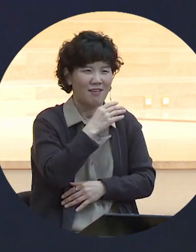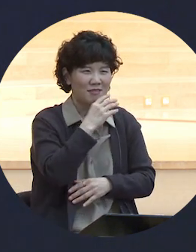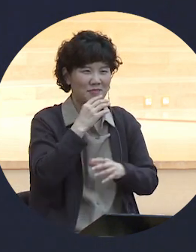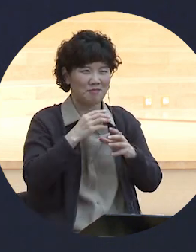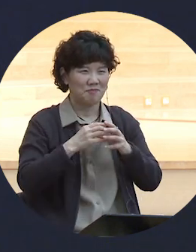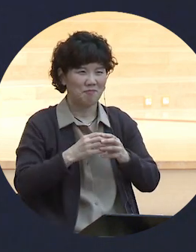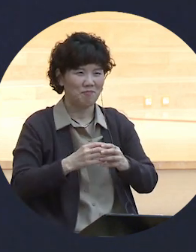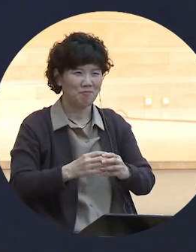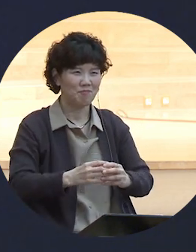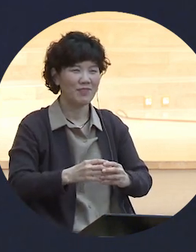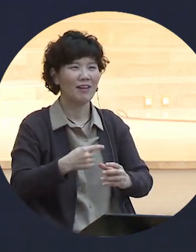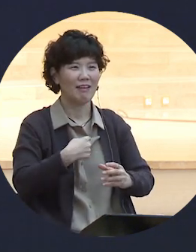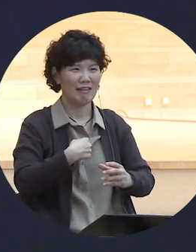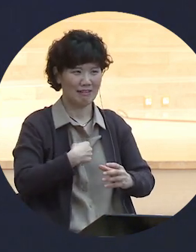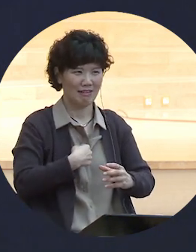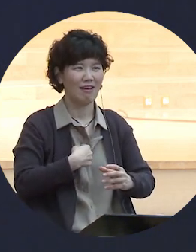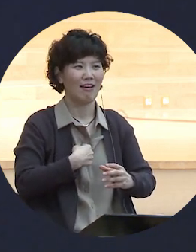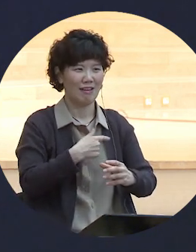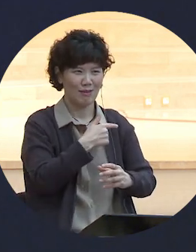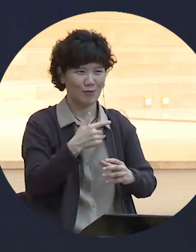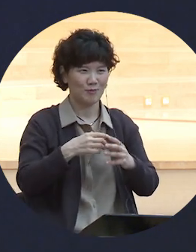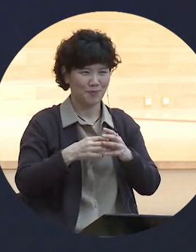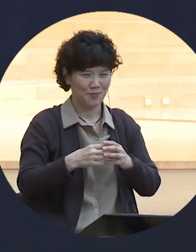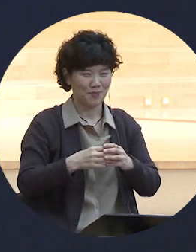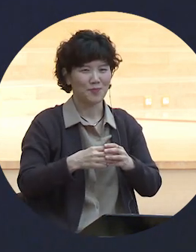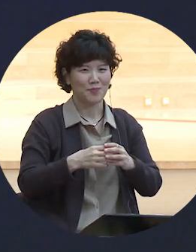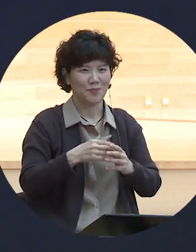숙연해지면서 아주 숙연해졌죠.